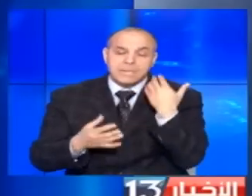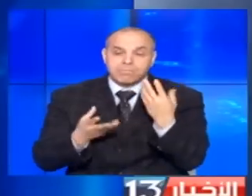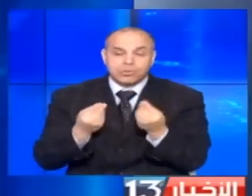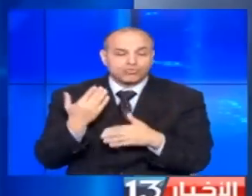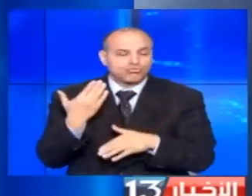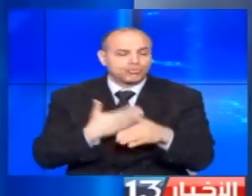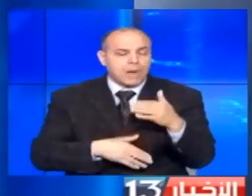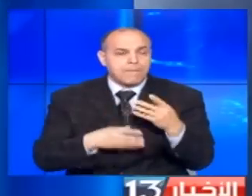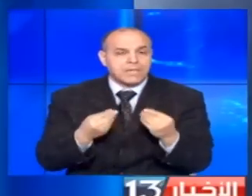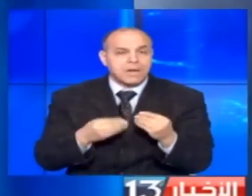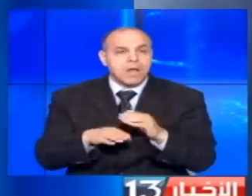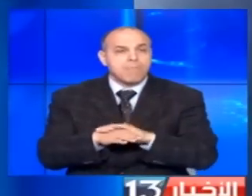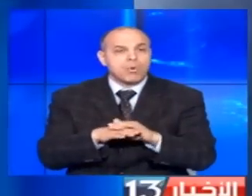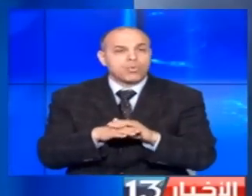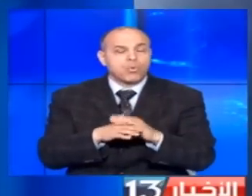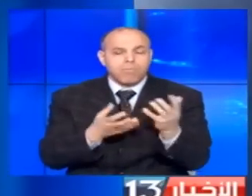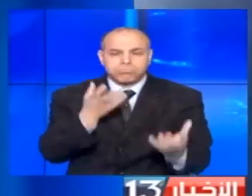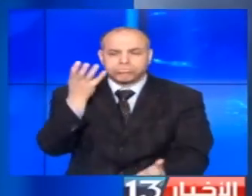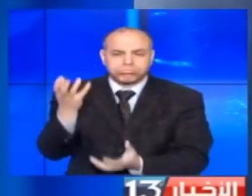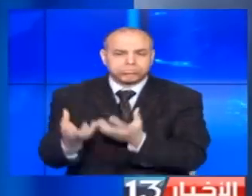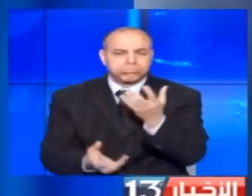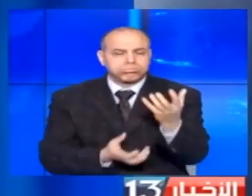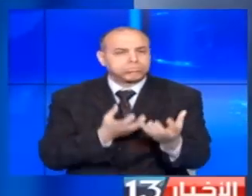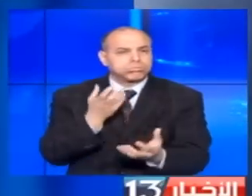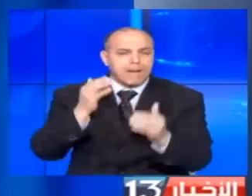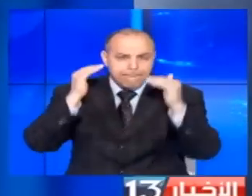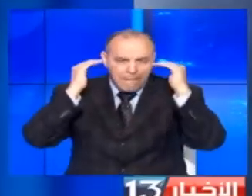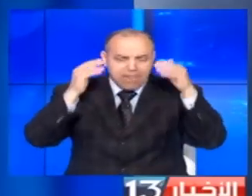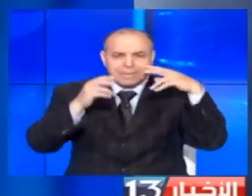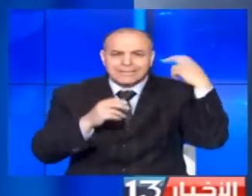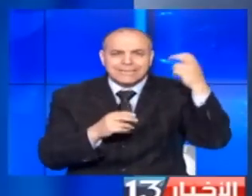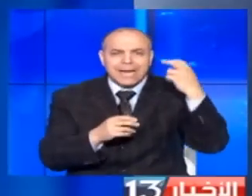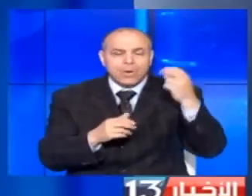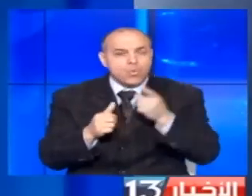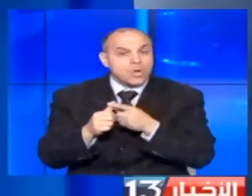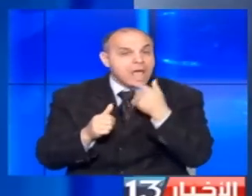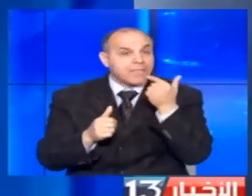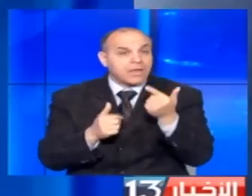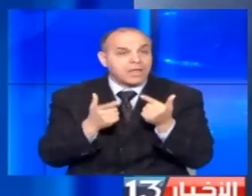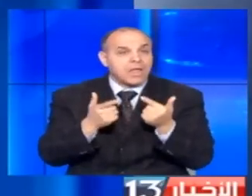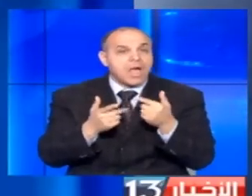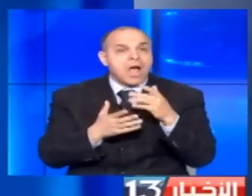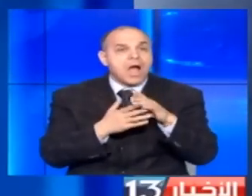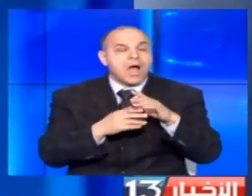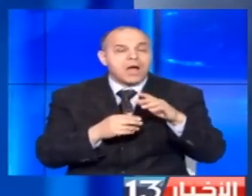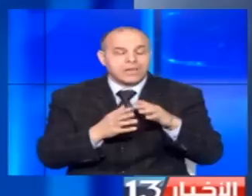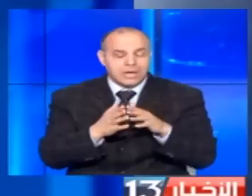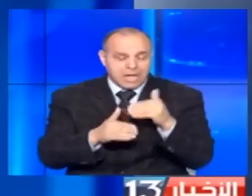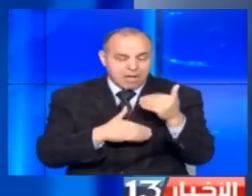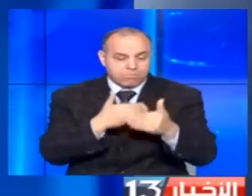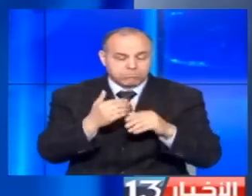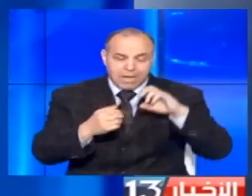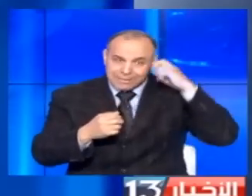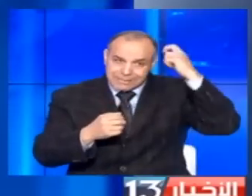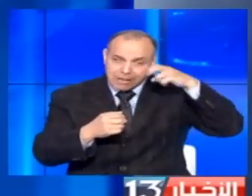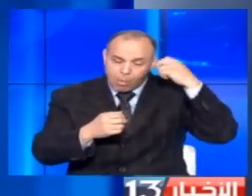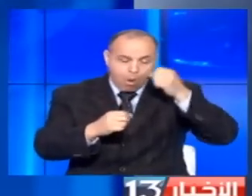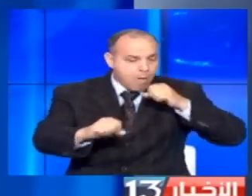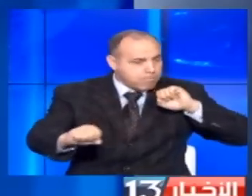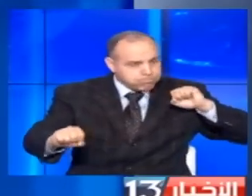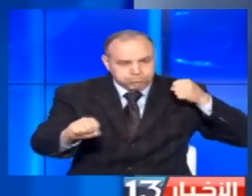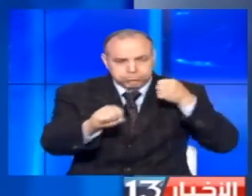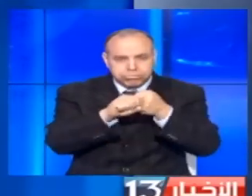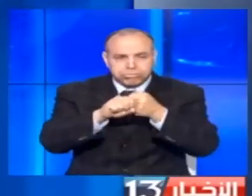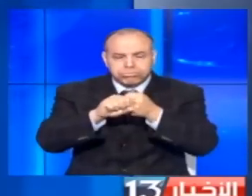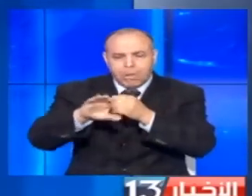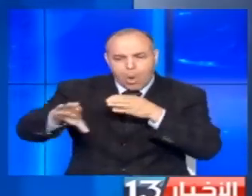والجرحى في اندلاع حريق هائل في محطه القطارات الرئيسيه نجم عن اس عن اصطدام قطار باحد